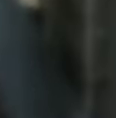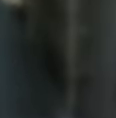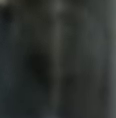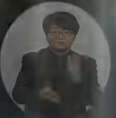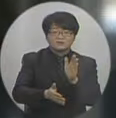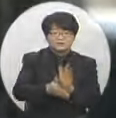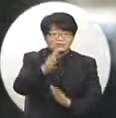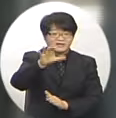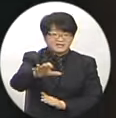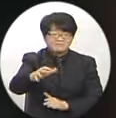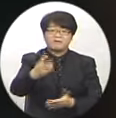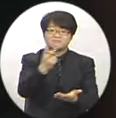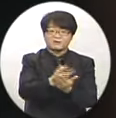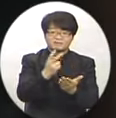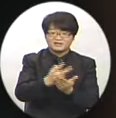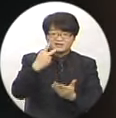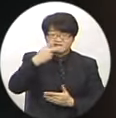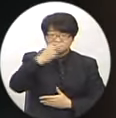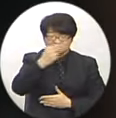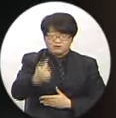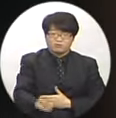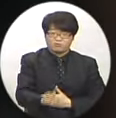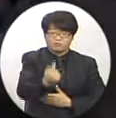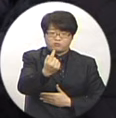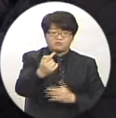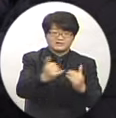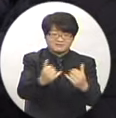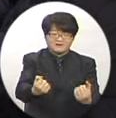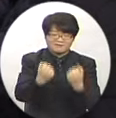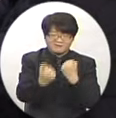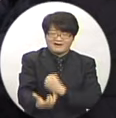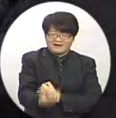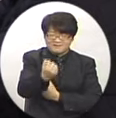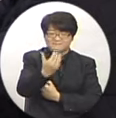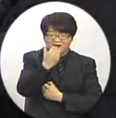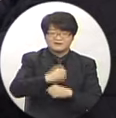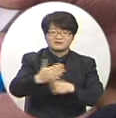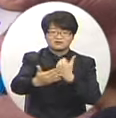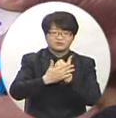도의 이번 제도가 금연 성공률을 높여 시민의 건강을